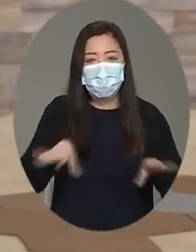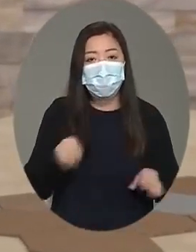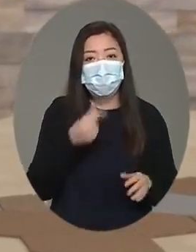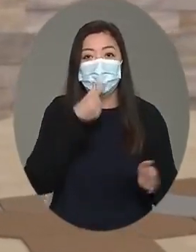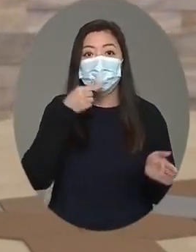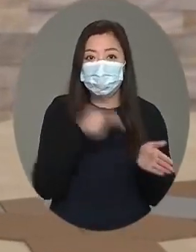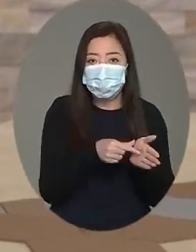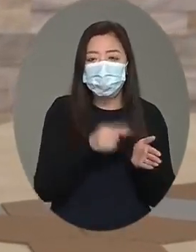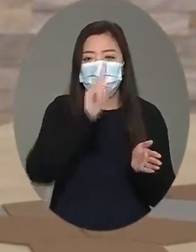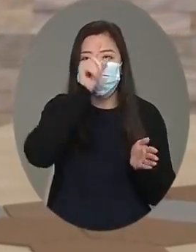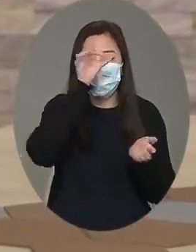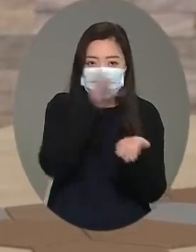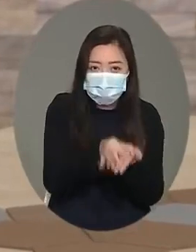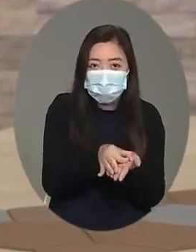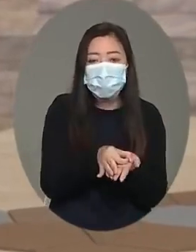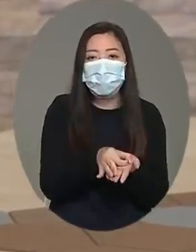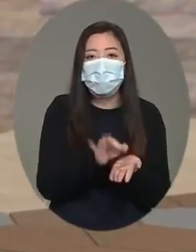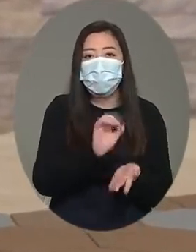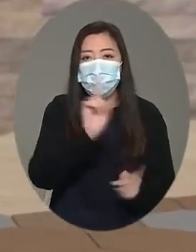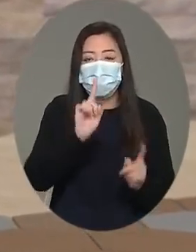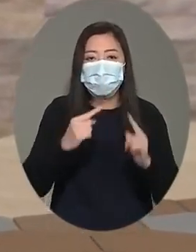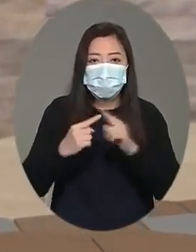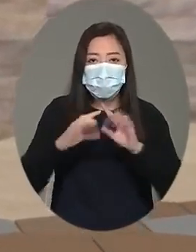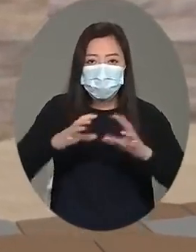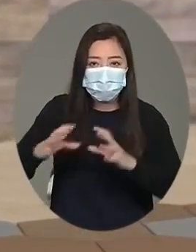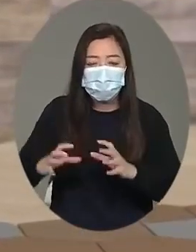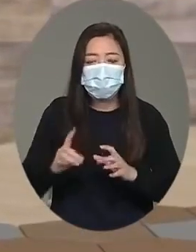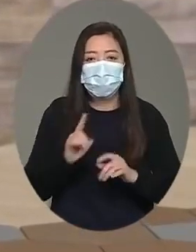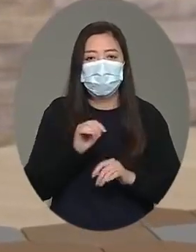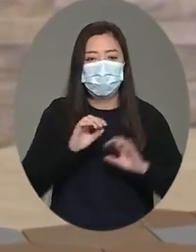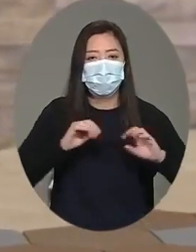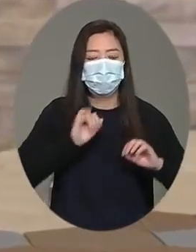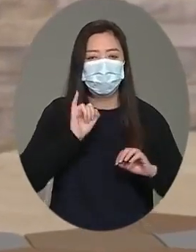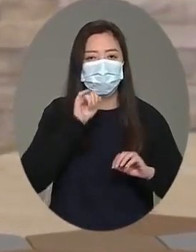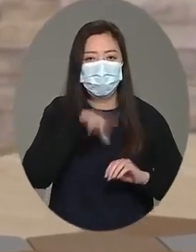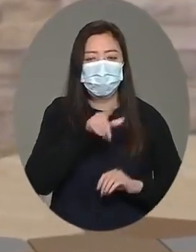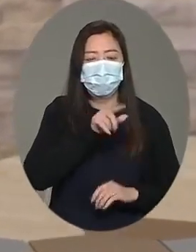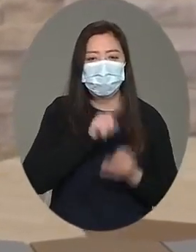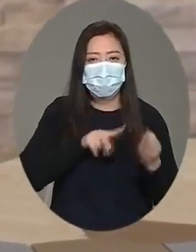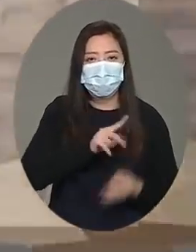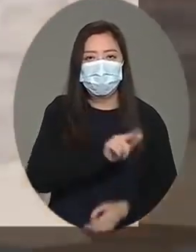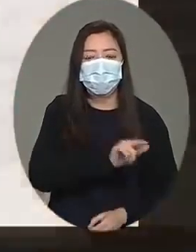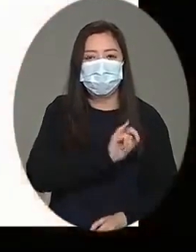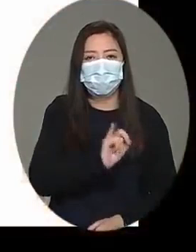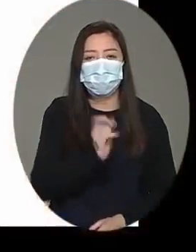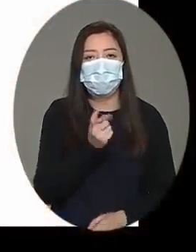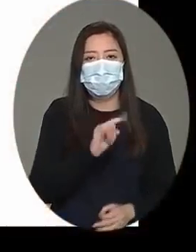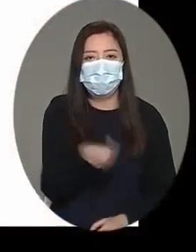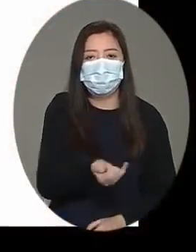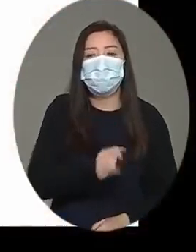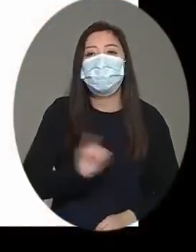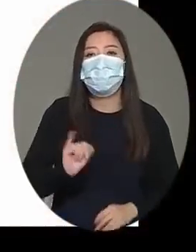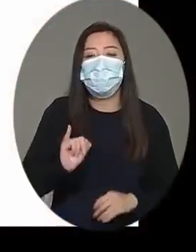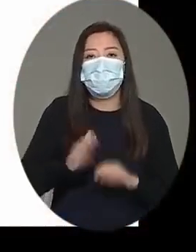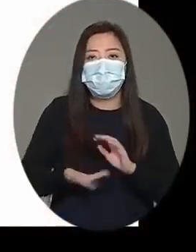命名的時候不會特定指向某個地理位置、人類個體或者群體，避免污名化。到了去年年